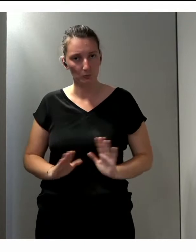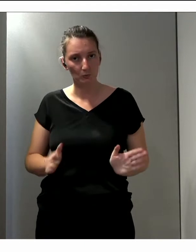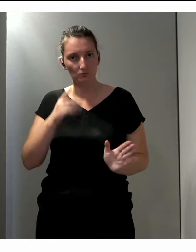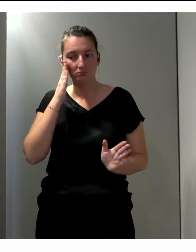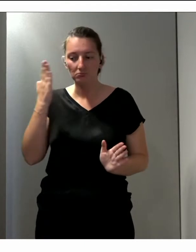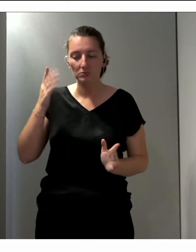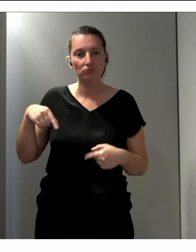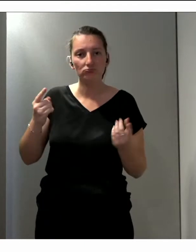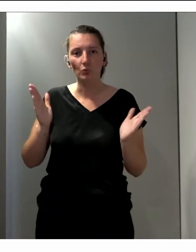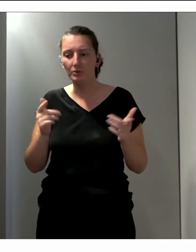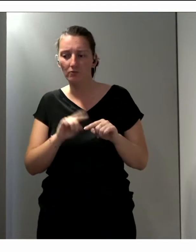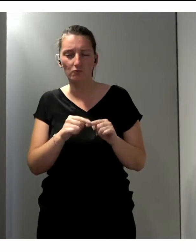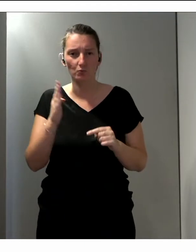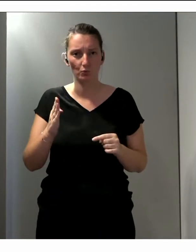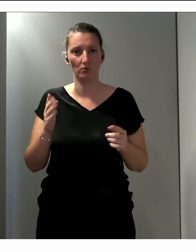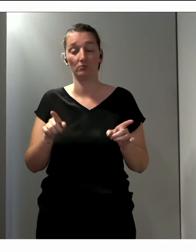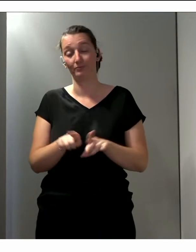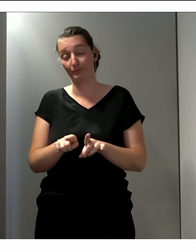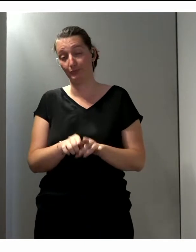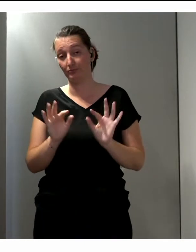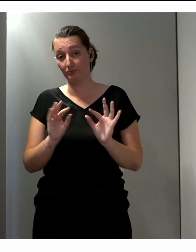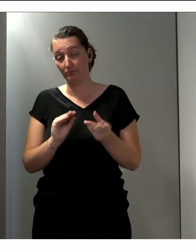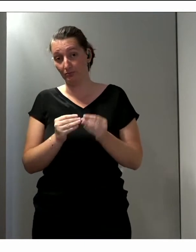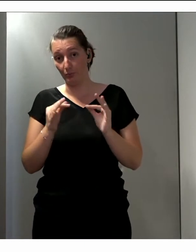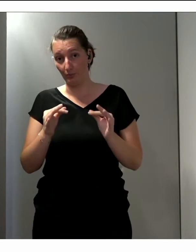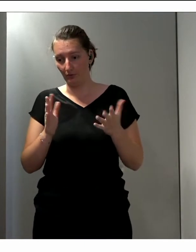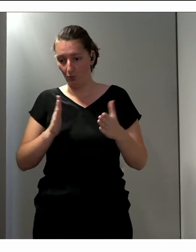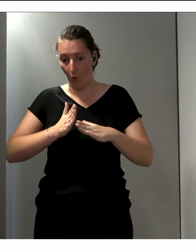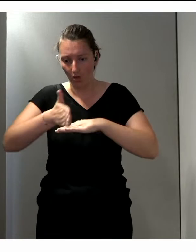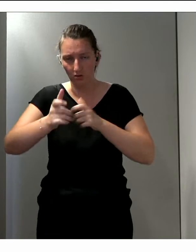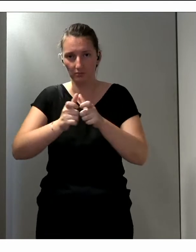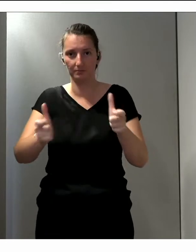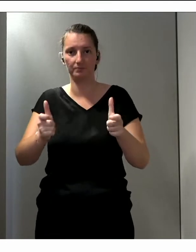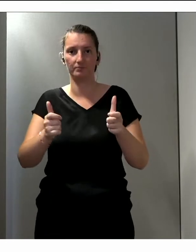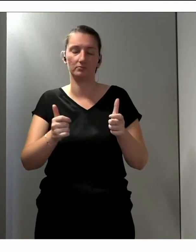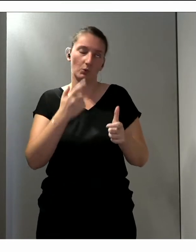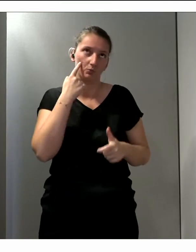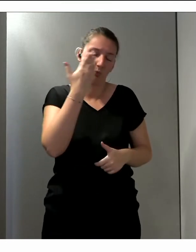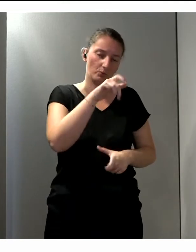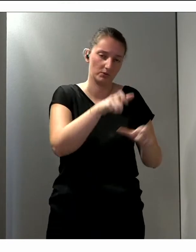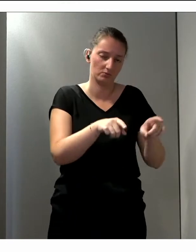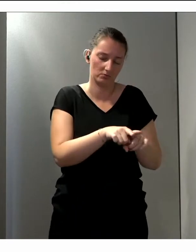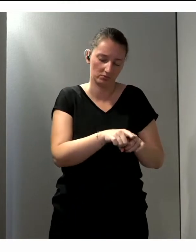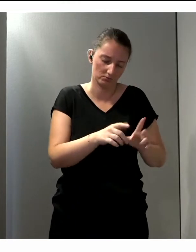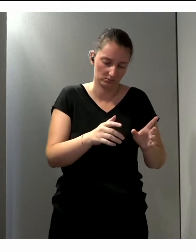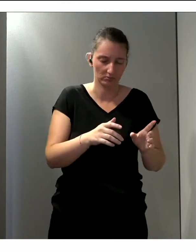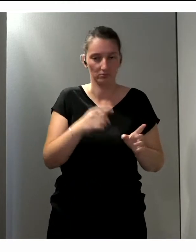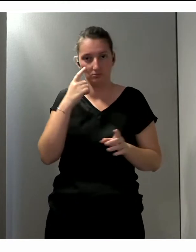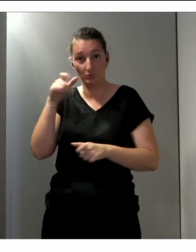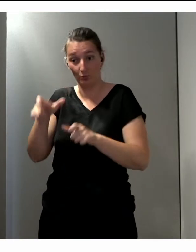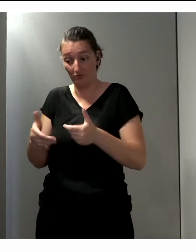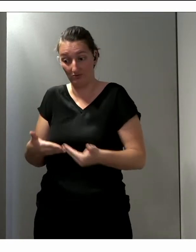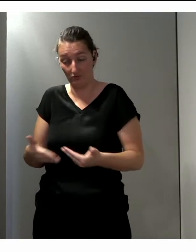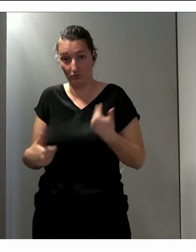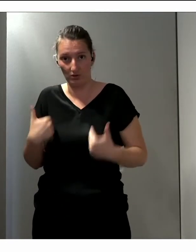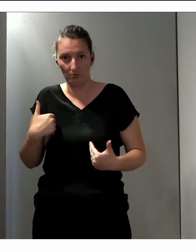certaines spécialités médicales. Alors ça, c'est aussi une difficulté de droit commun pour beaucoup de détenus, mais c'est encore exacerbé pour des personnes qui en ont besoin